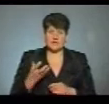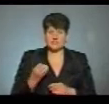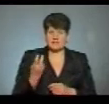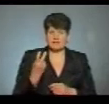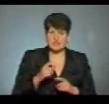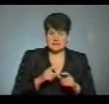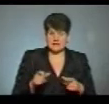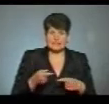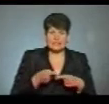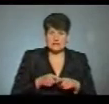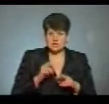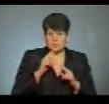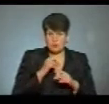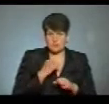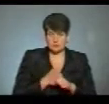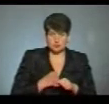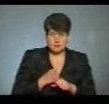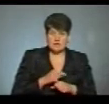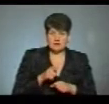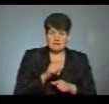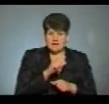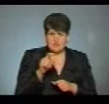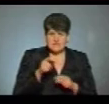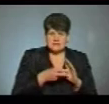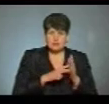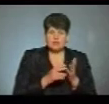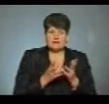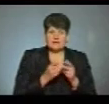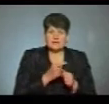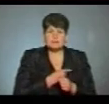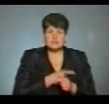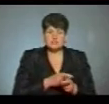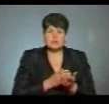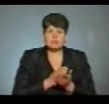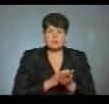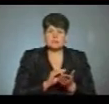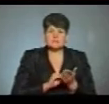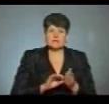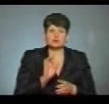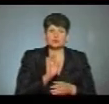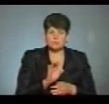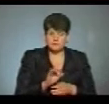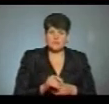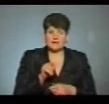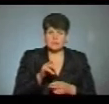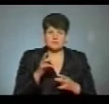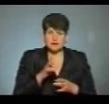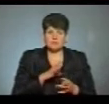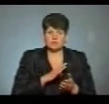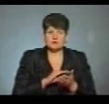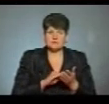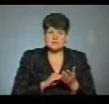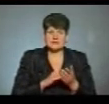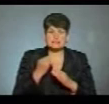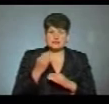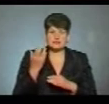заклади технічної помилки допустилися, вони в графі «Запланована кількість медичних послуг» вказали нуль. А тут потрібно було вказати